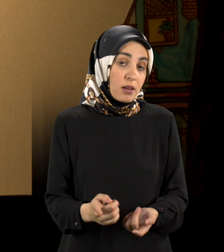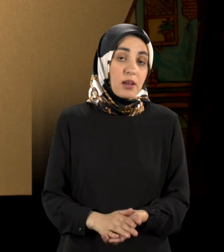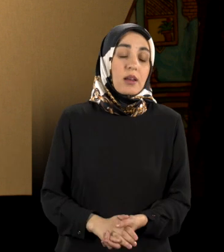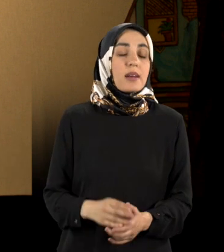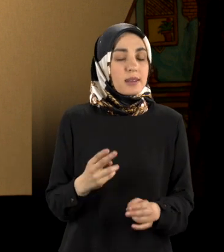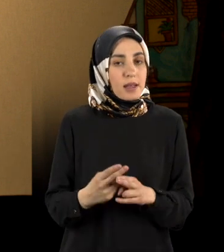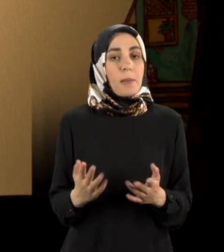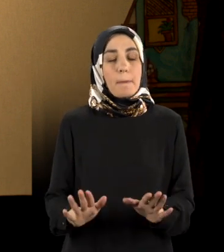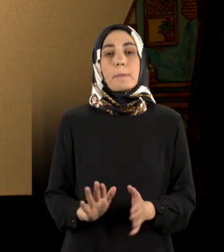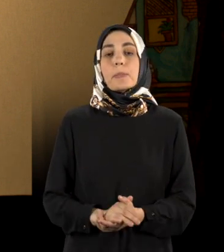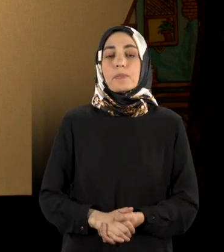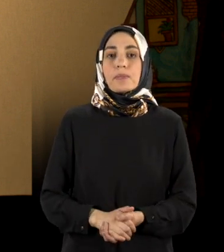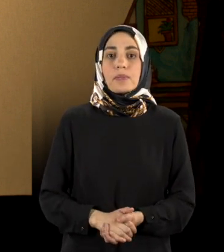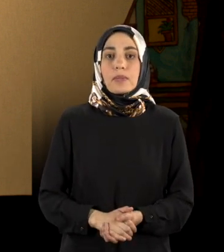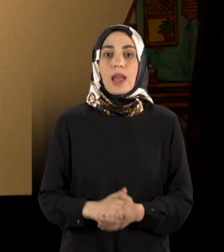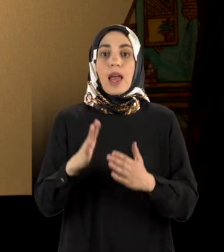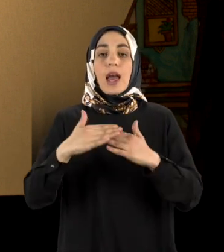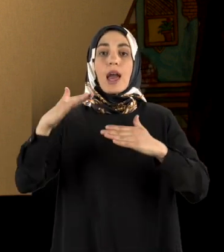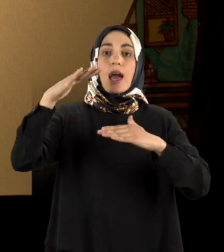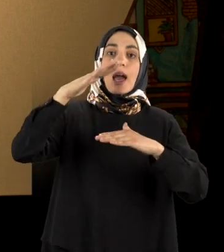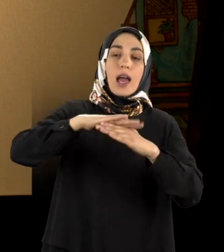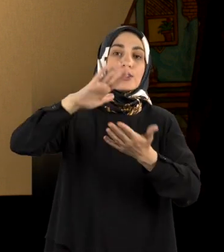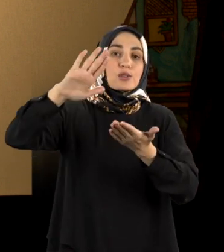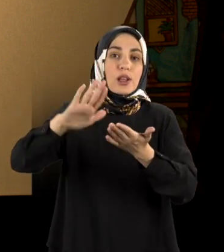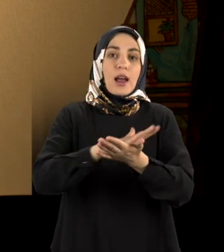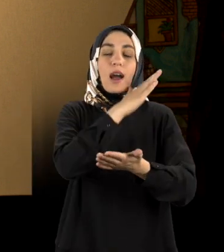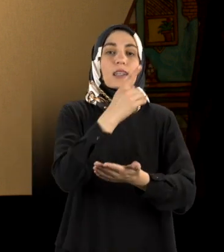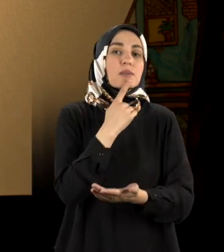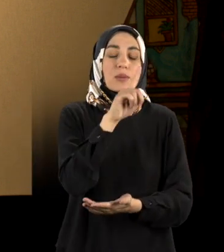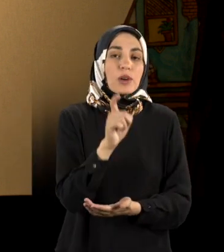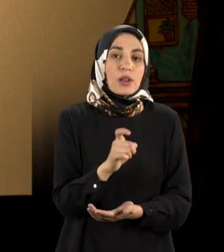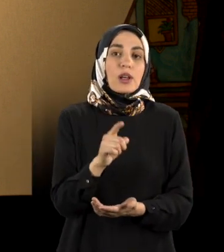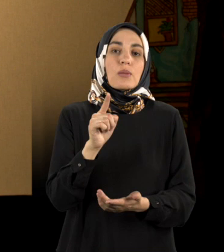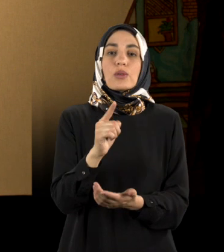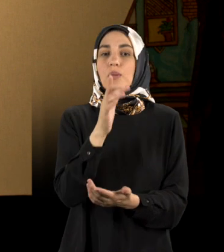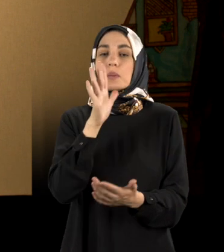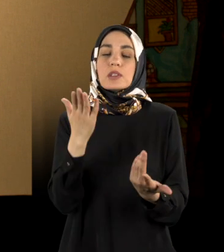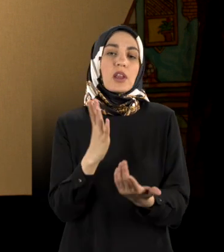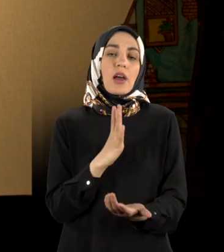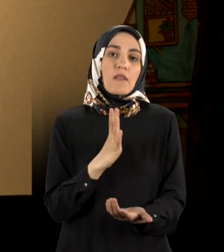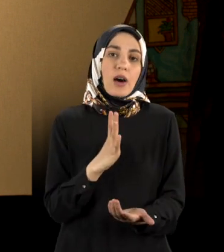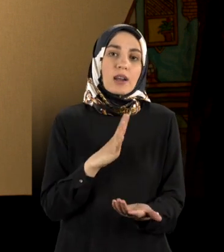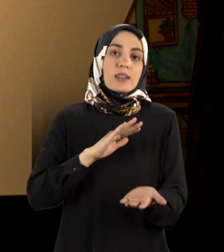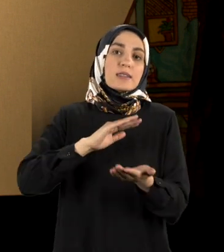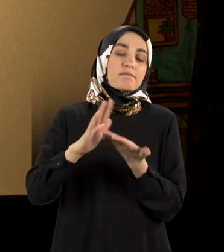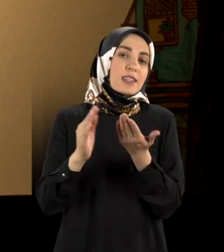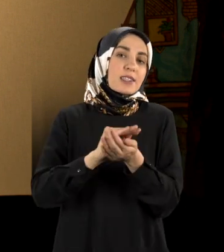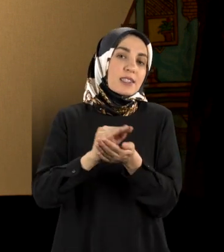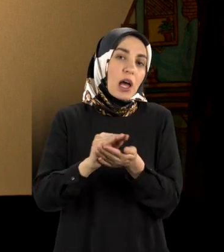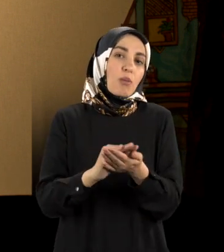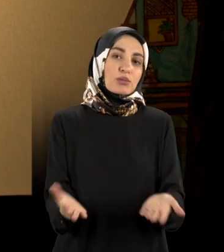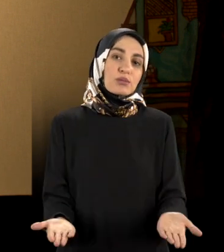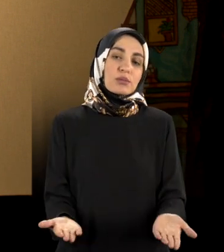canım sen söyle bakalım el üstünde kaydırmaca Efendim bunu bilmeyecek ne var